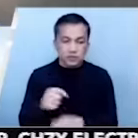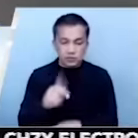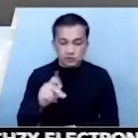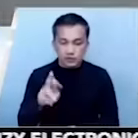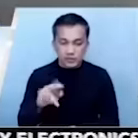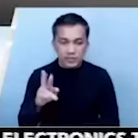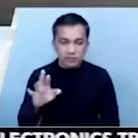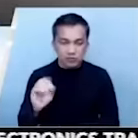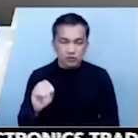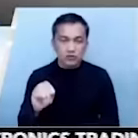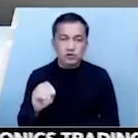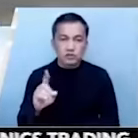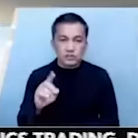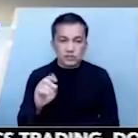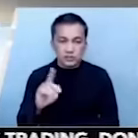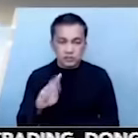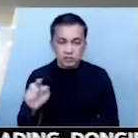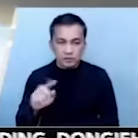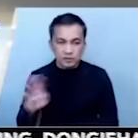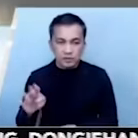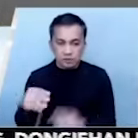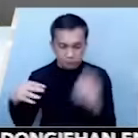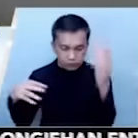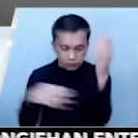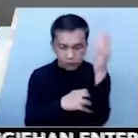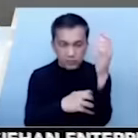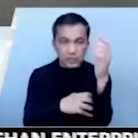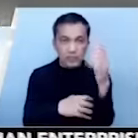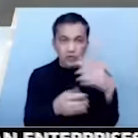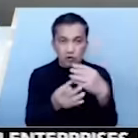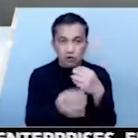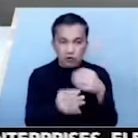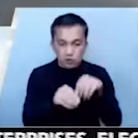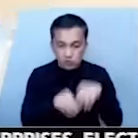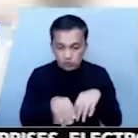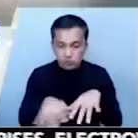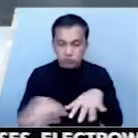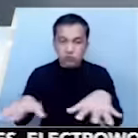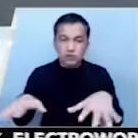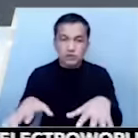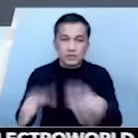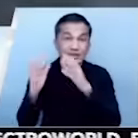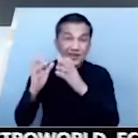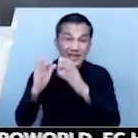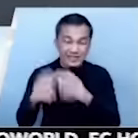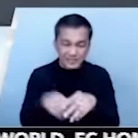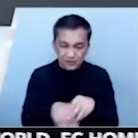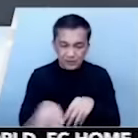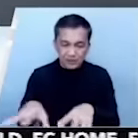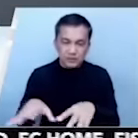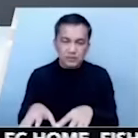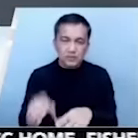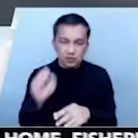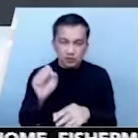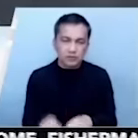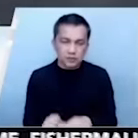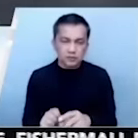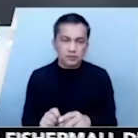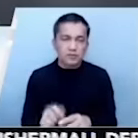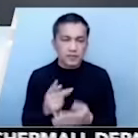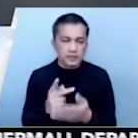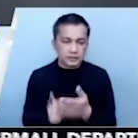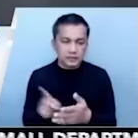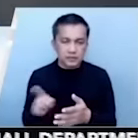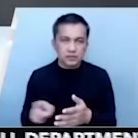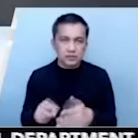at ang karga nitong coconut oil o mantika tumaga sa southbound at northbound na bahagi ng kalsada. Bumigat tuloy ang